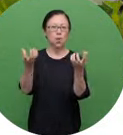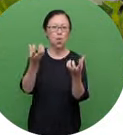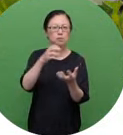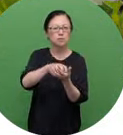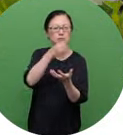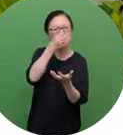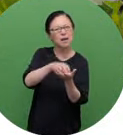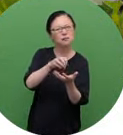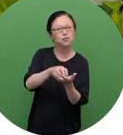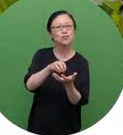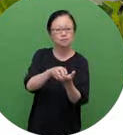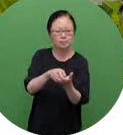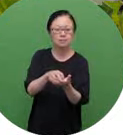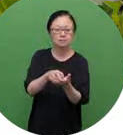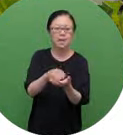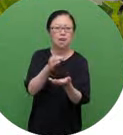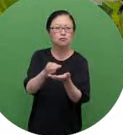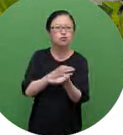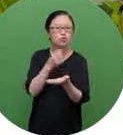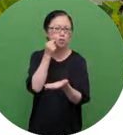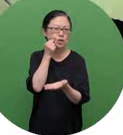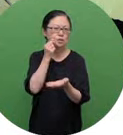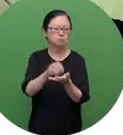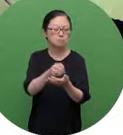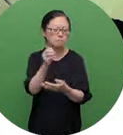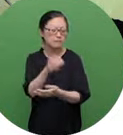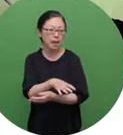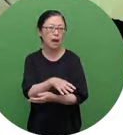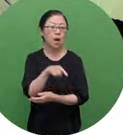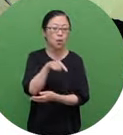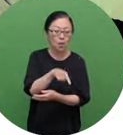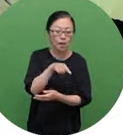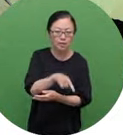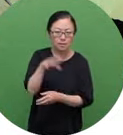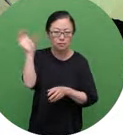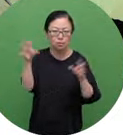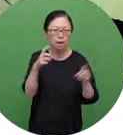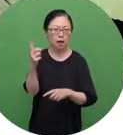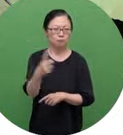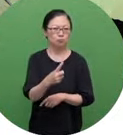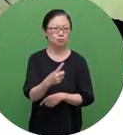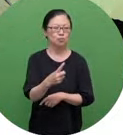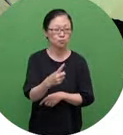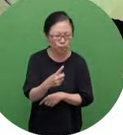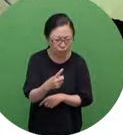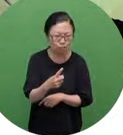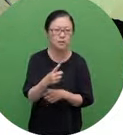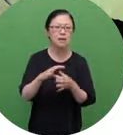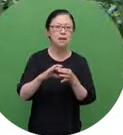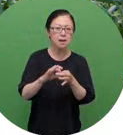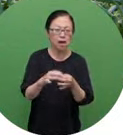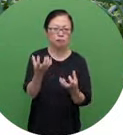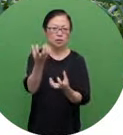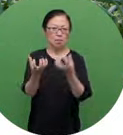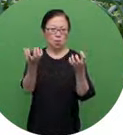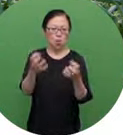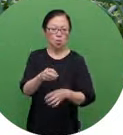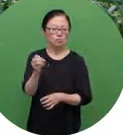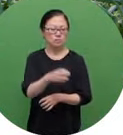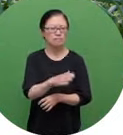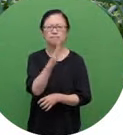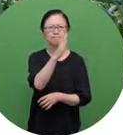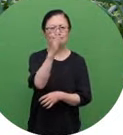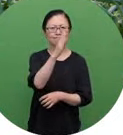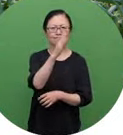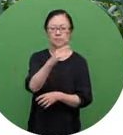く山の近くに廃棄を捨てちゃったりするんですけども、動物が寄ってきてしまう、クマが寄ってきてしまうということがあるので、そういったゴミの処理という